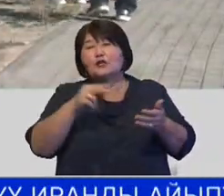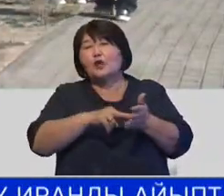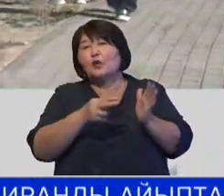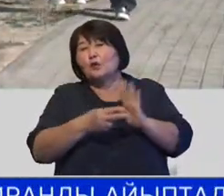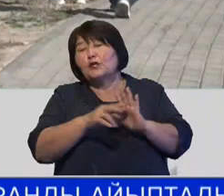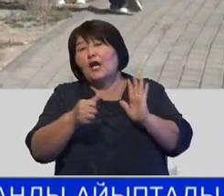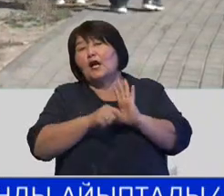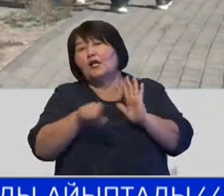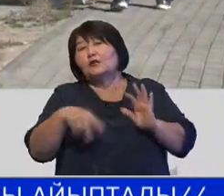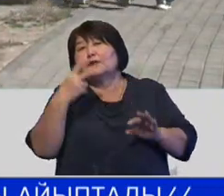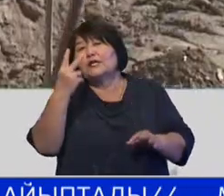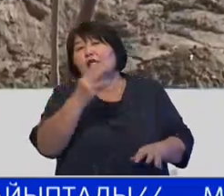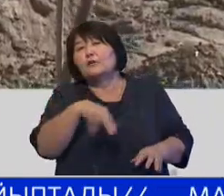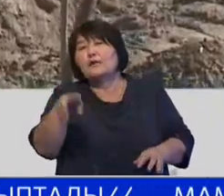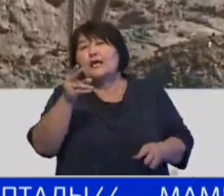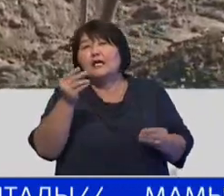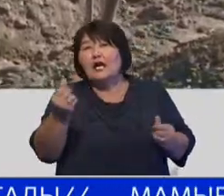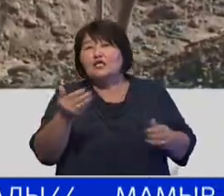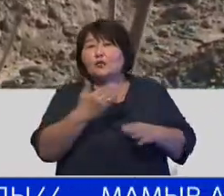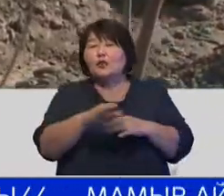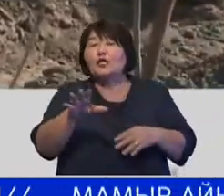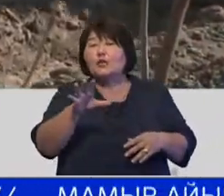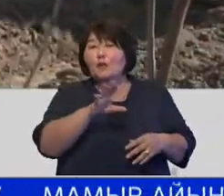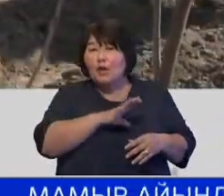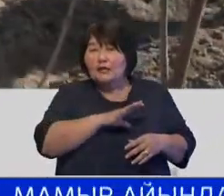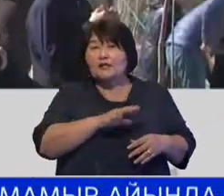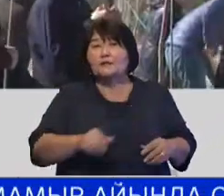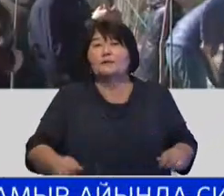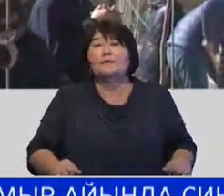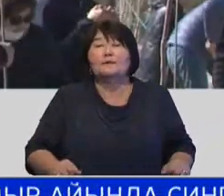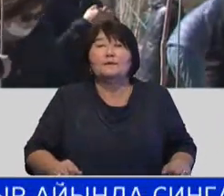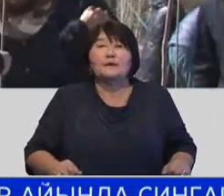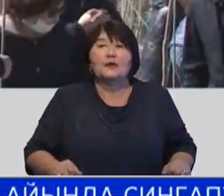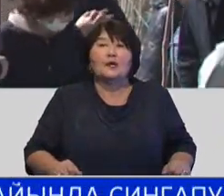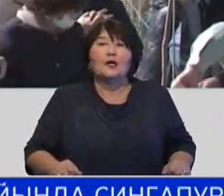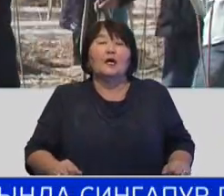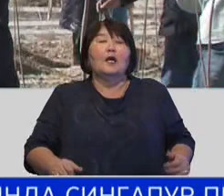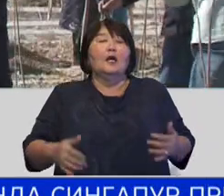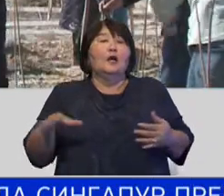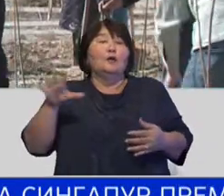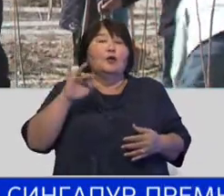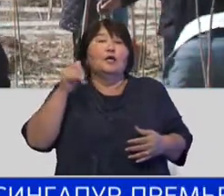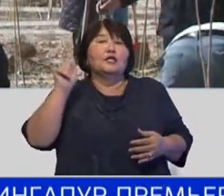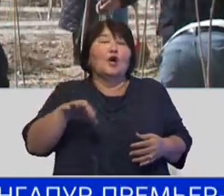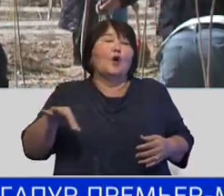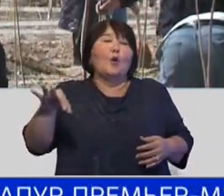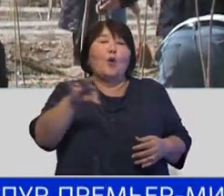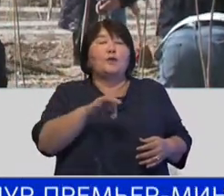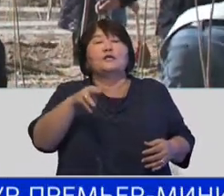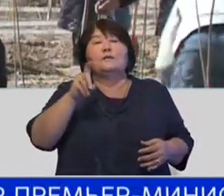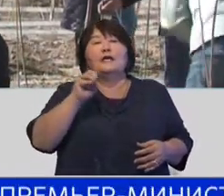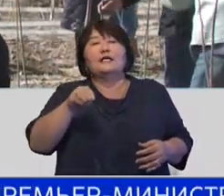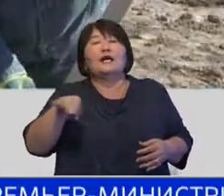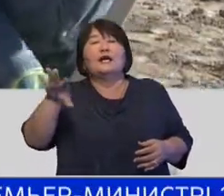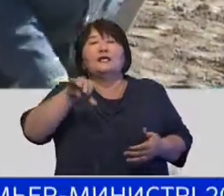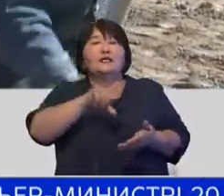көздерінен 6,2 миллиард теңге қаржы бөлінген болатын. Бұл сенбілікке облыстың мәслихаттары да